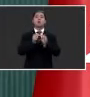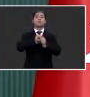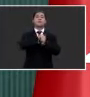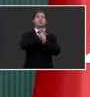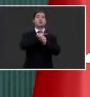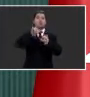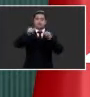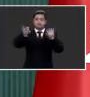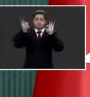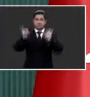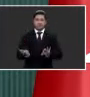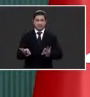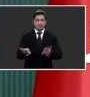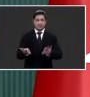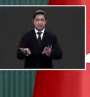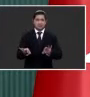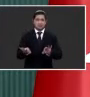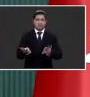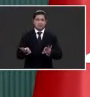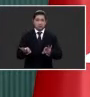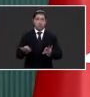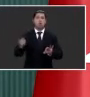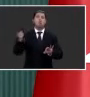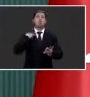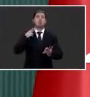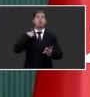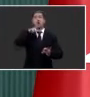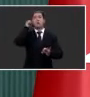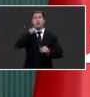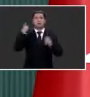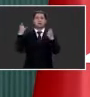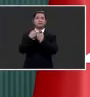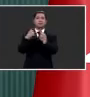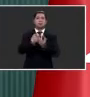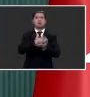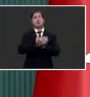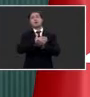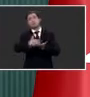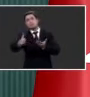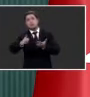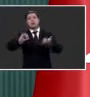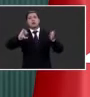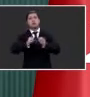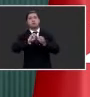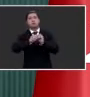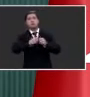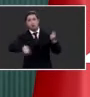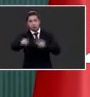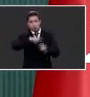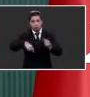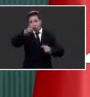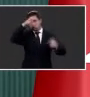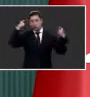19 salgını ile başlayan ve Rusya Ukrayna Savaşı ile devam eden kriz ikliminin